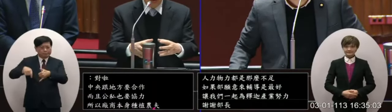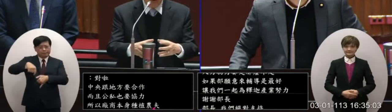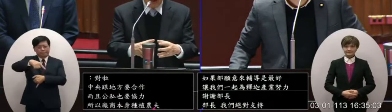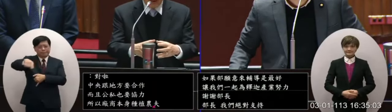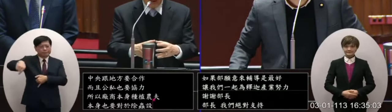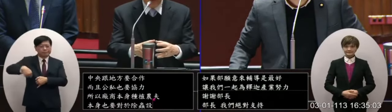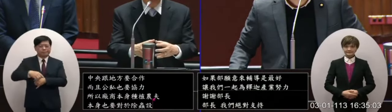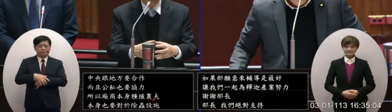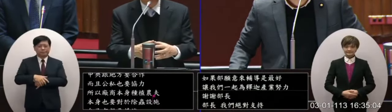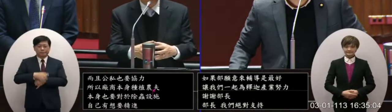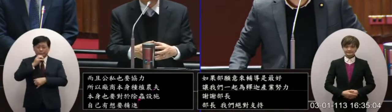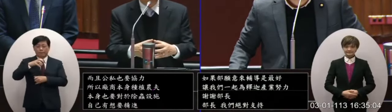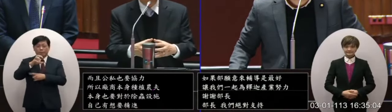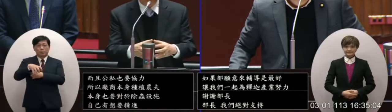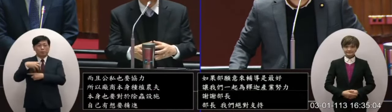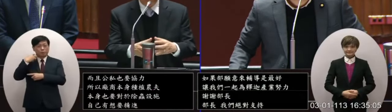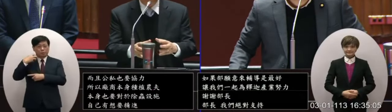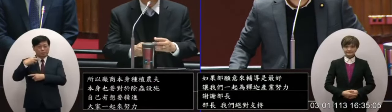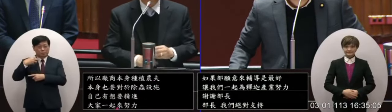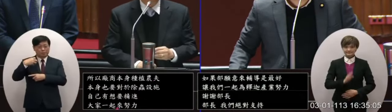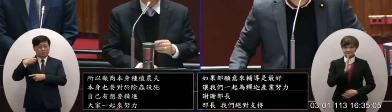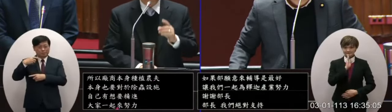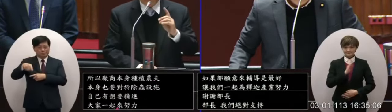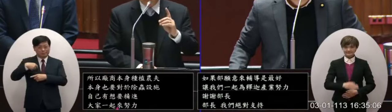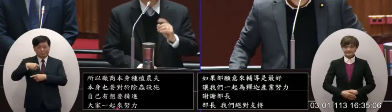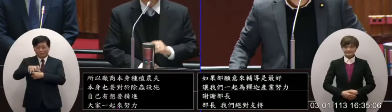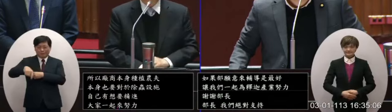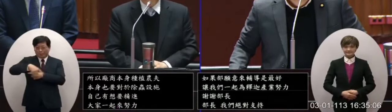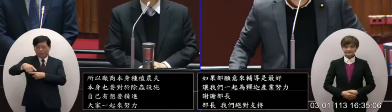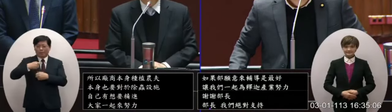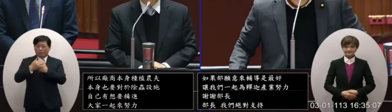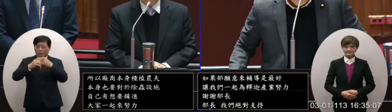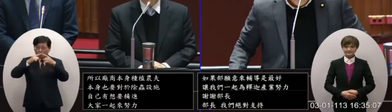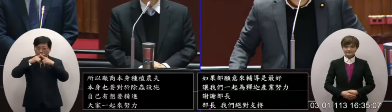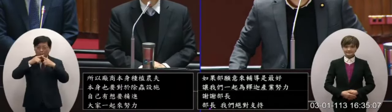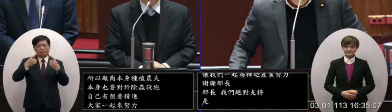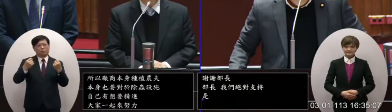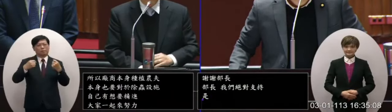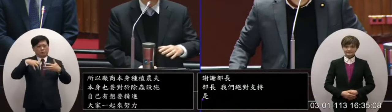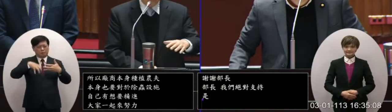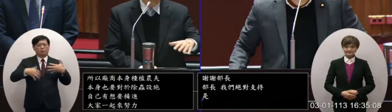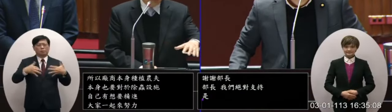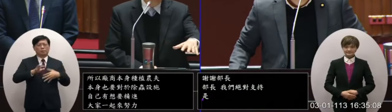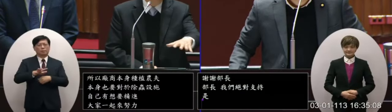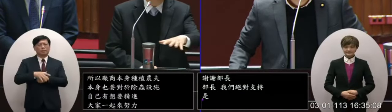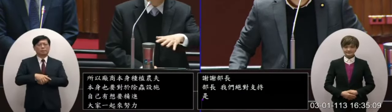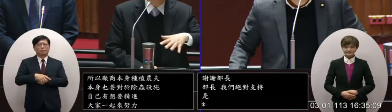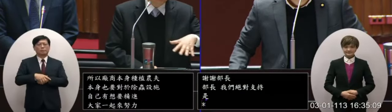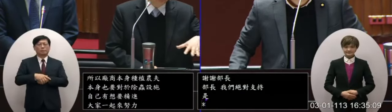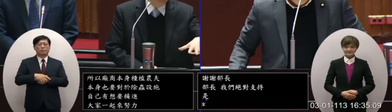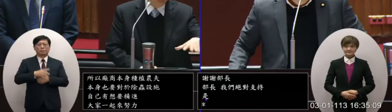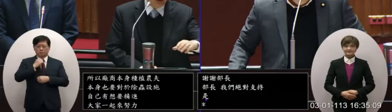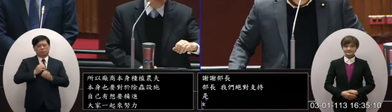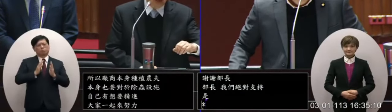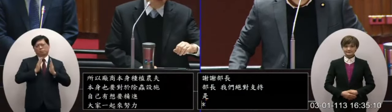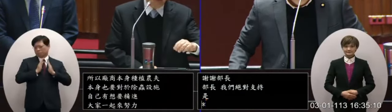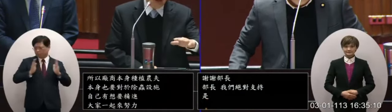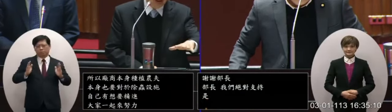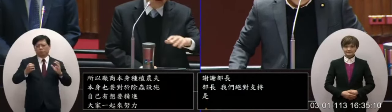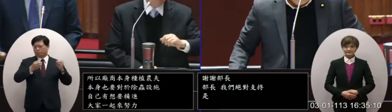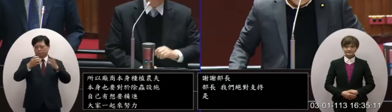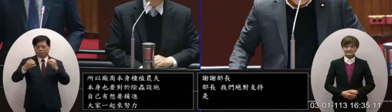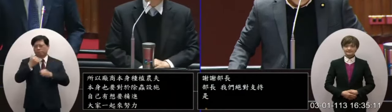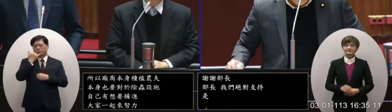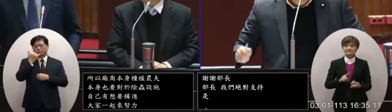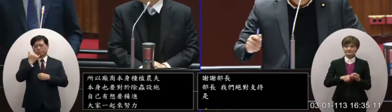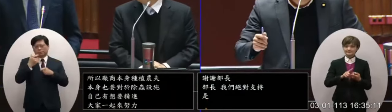些诶果农哈、哦、要来保密等等的哈、哦、啊这个里面也牵涉到一些问题，所以大概哈、哦、开诚布公，铁路来共，